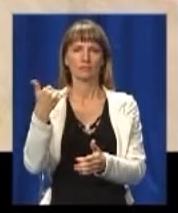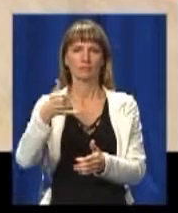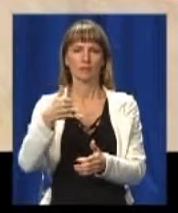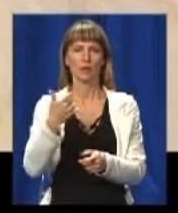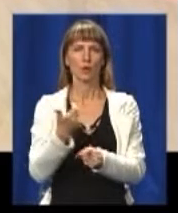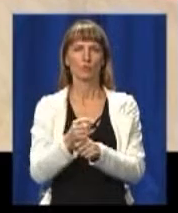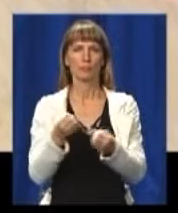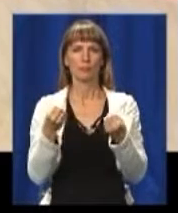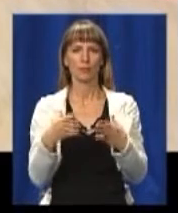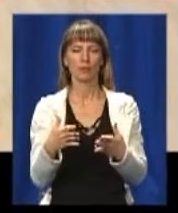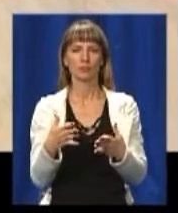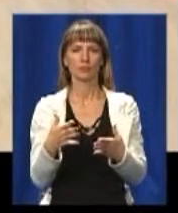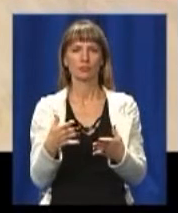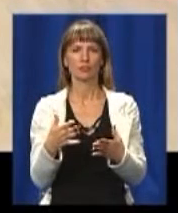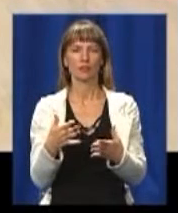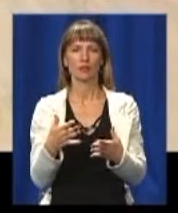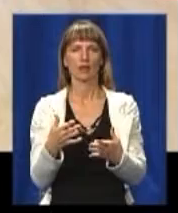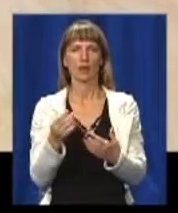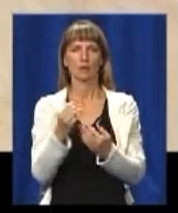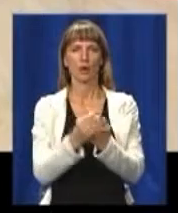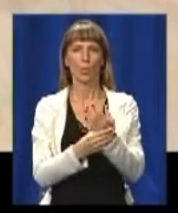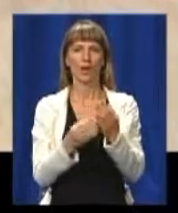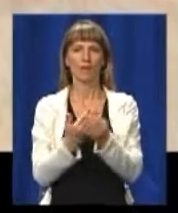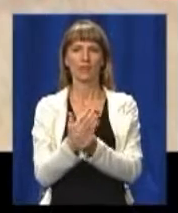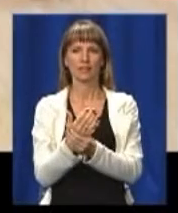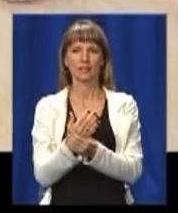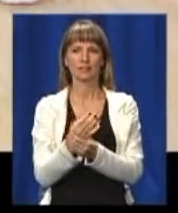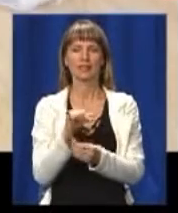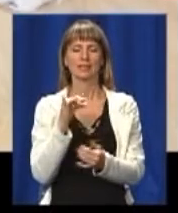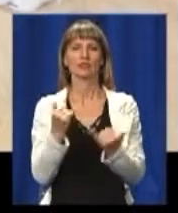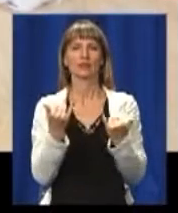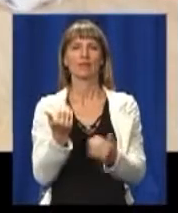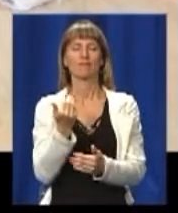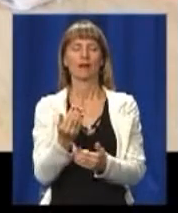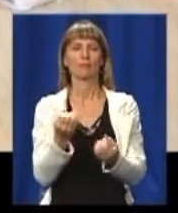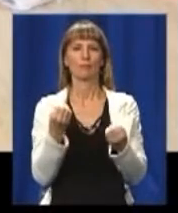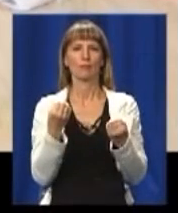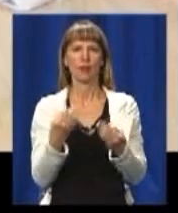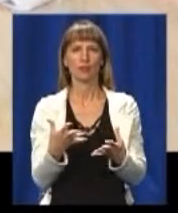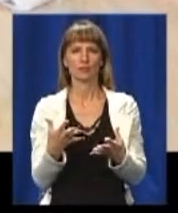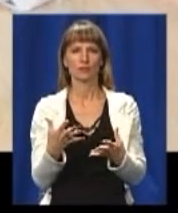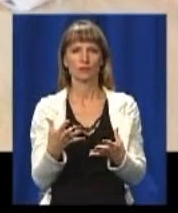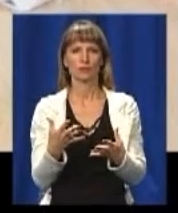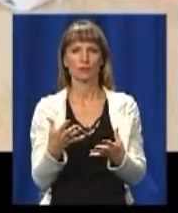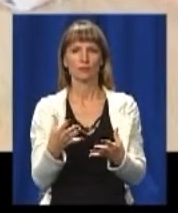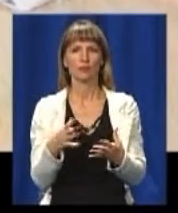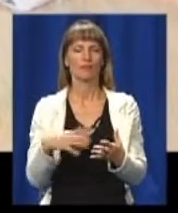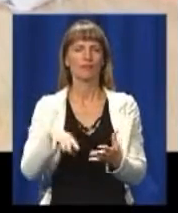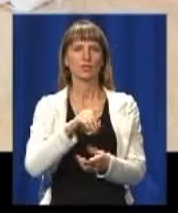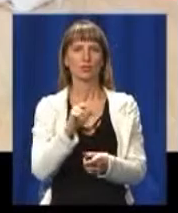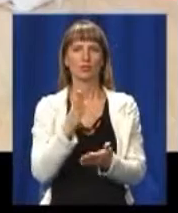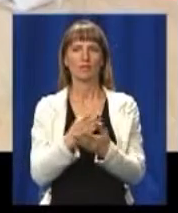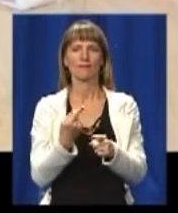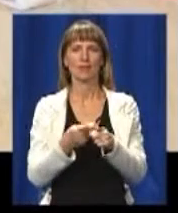просто, дуже-дуже просто. Вам потрібно одягти рукавички, одягайте. І зараз ви просто ось все, що є у